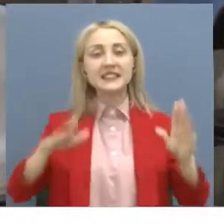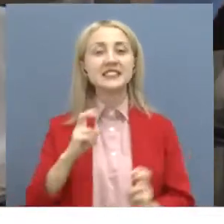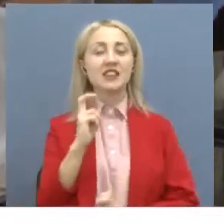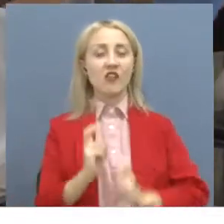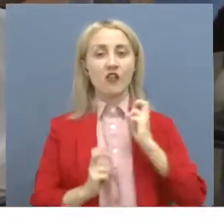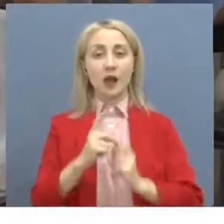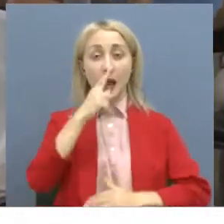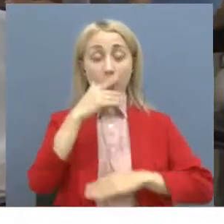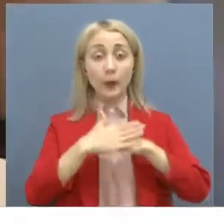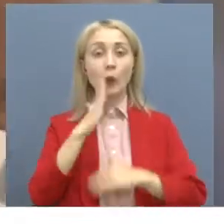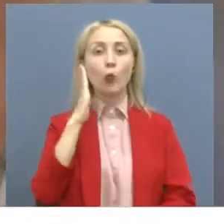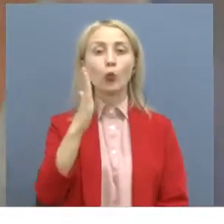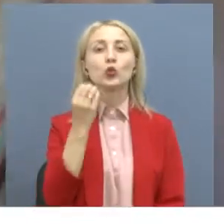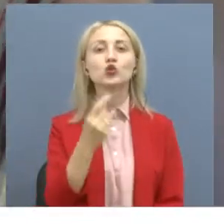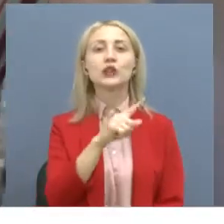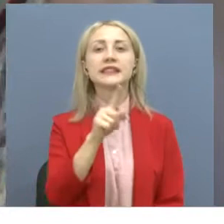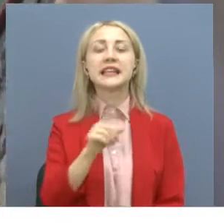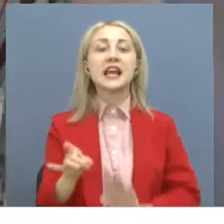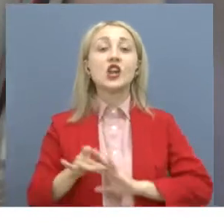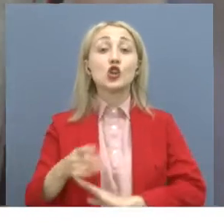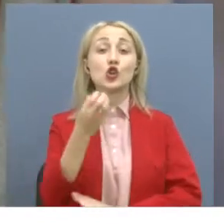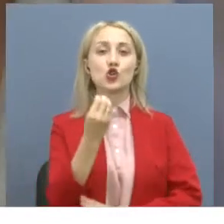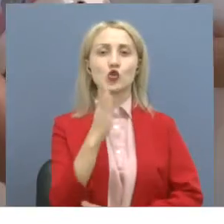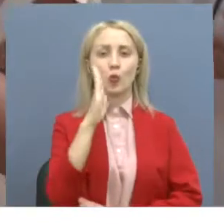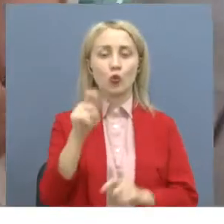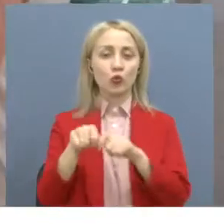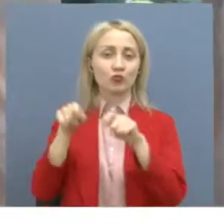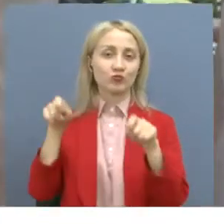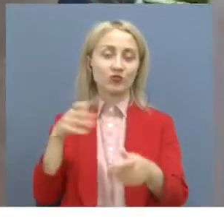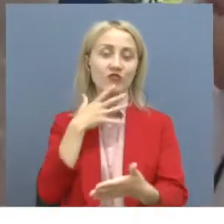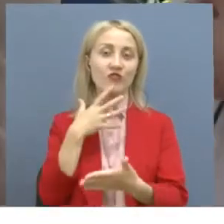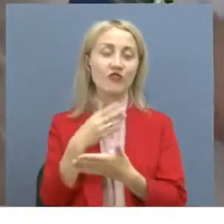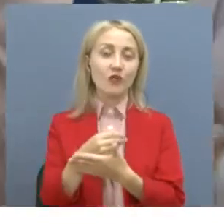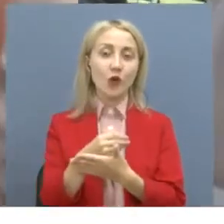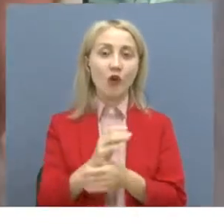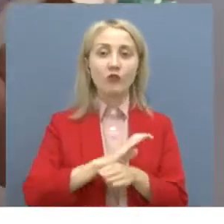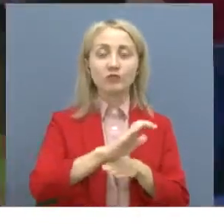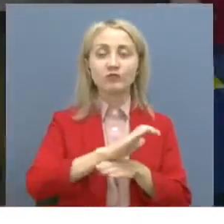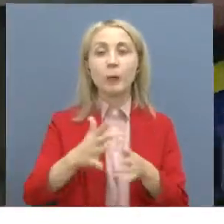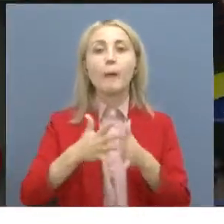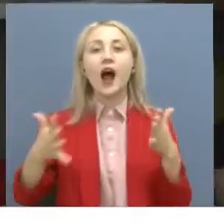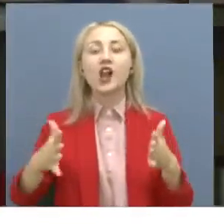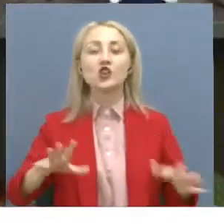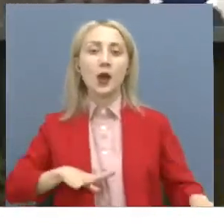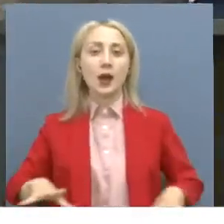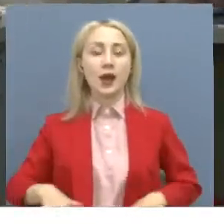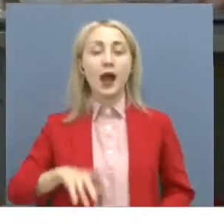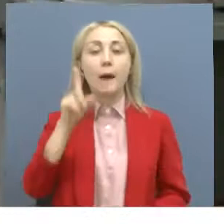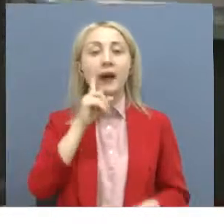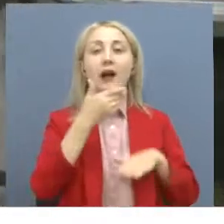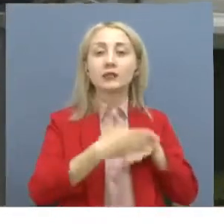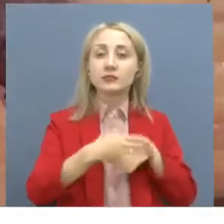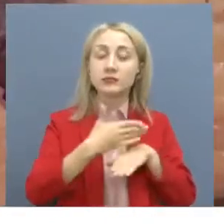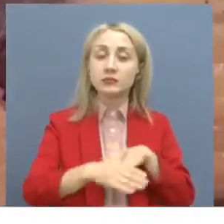өз өнімдерін үлкен нарыққа шығармақшы. Әзірге шағын партиямен тек Көкшетау қаласының сатылым орындарына шығуда. Айгүл Бекетқызы,